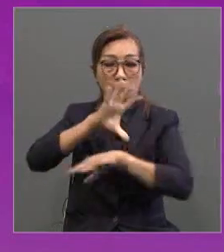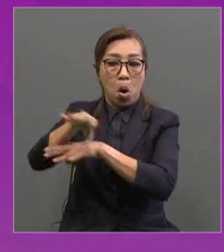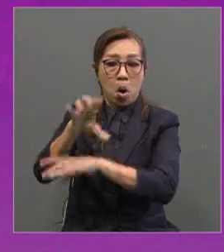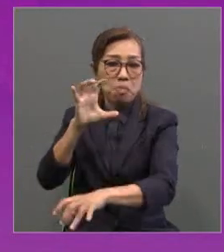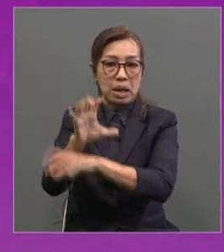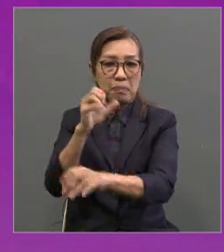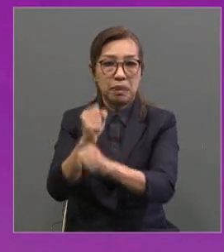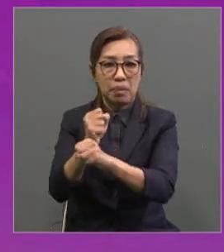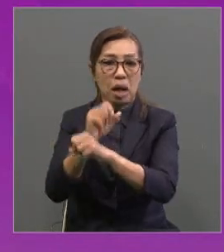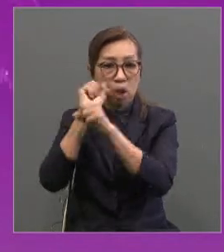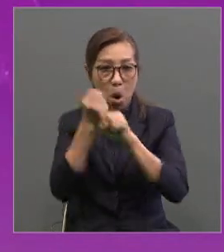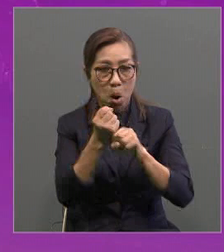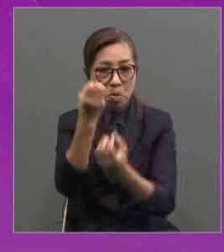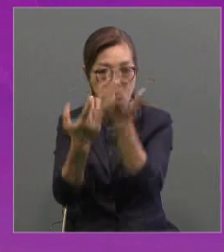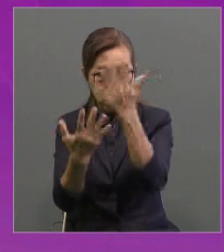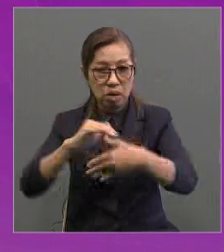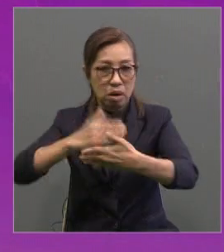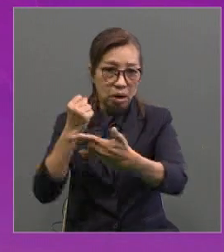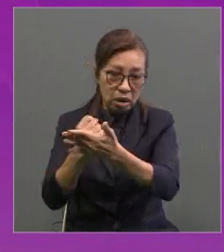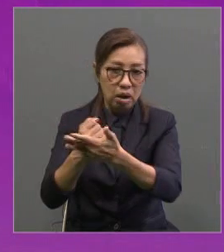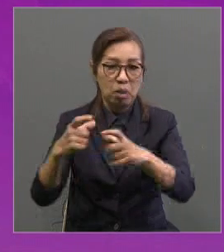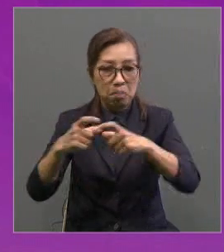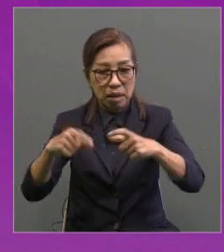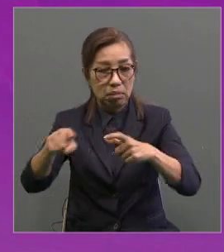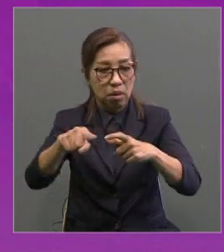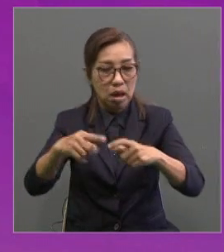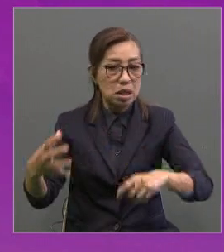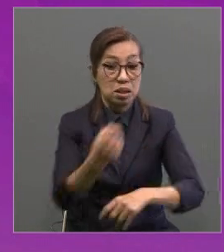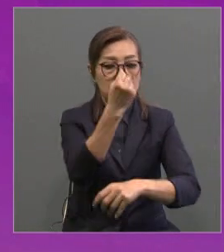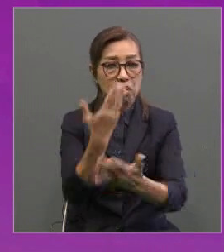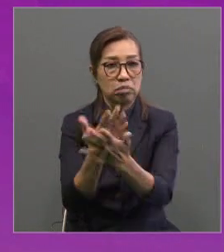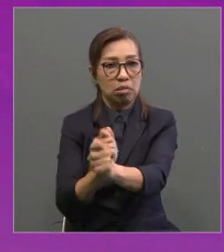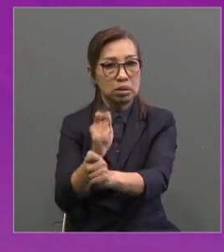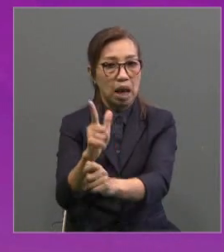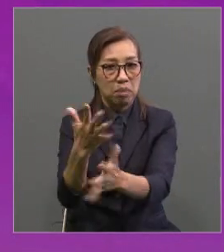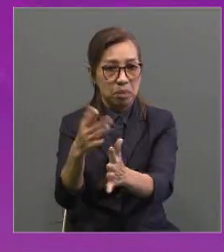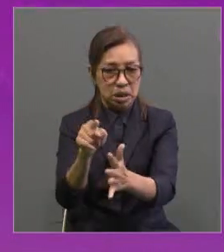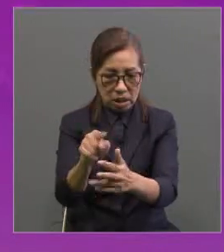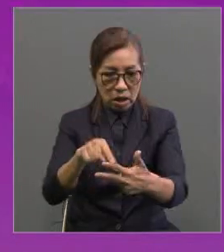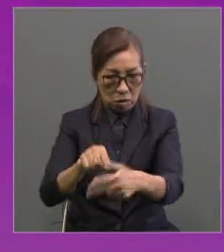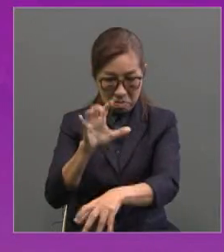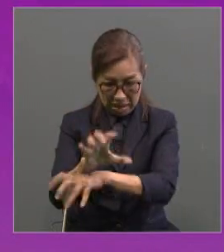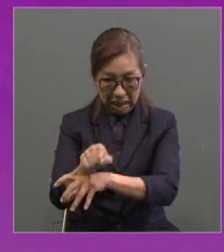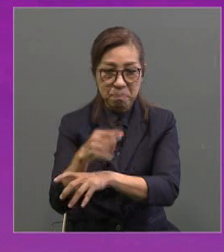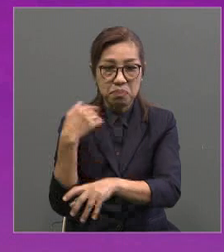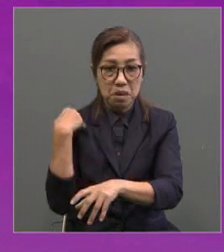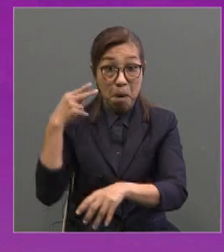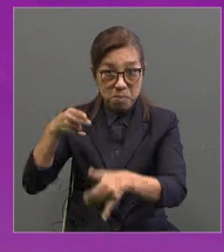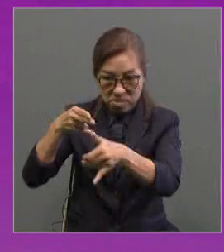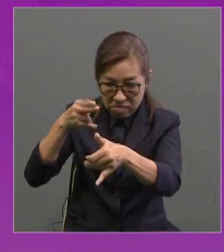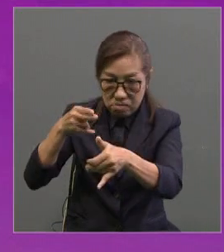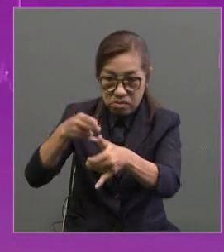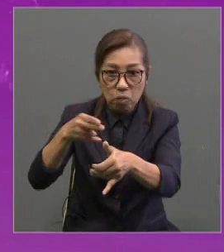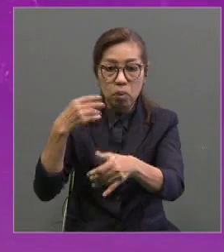ไร่อ้อยนะครับมีการยึดเอกสารประจำตัวและก็ไม่จ่ายค่าตอบแทนรวมถึงมีการข่มขู่ด้วยอาวุธปืนด้วย